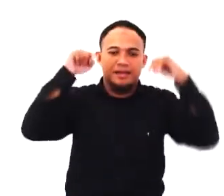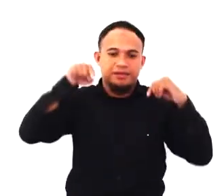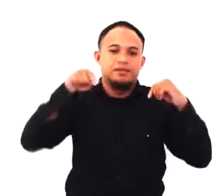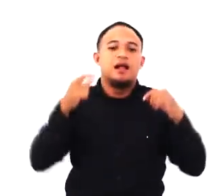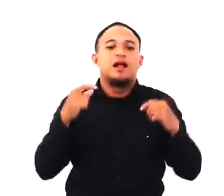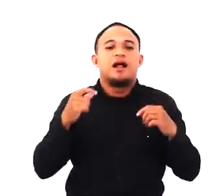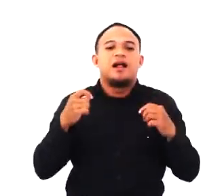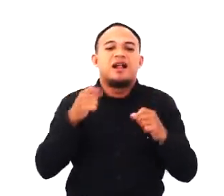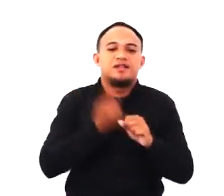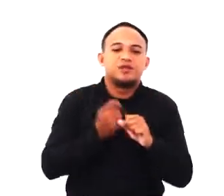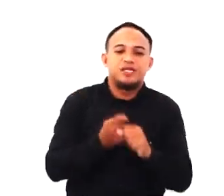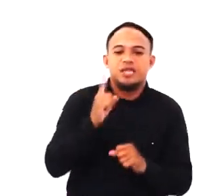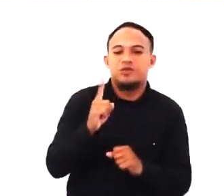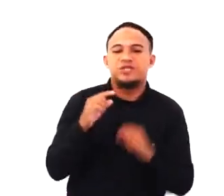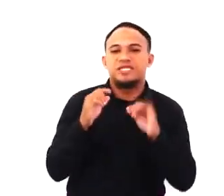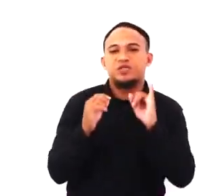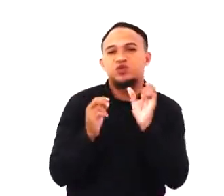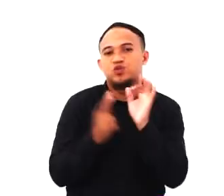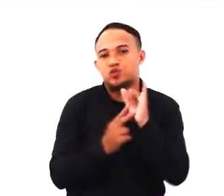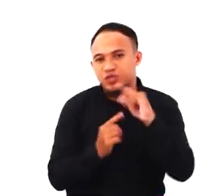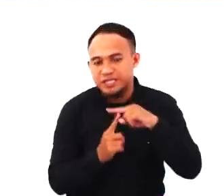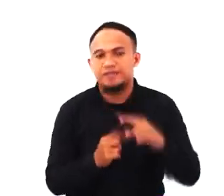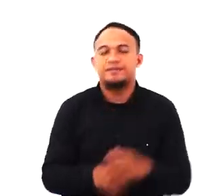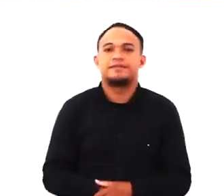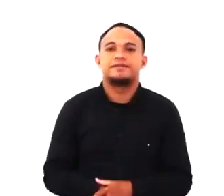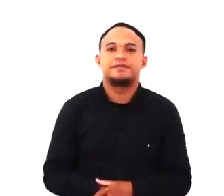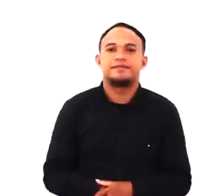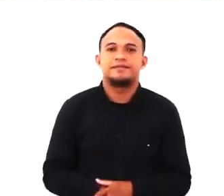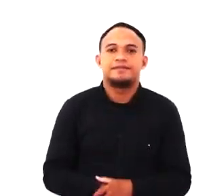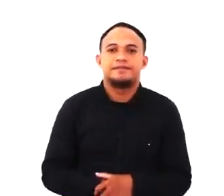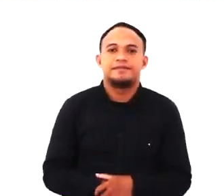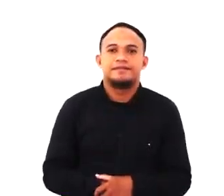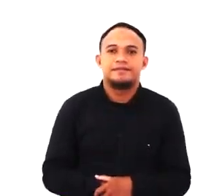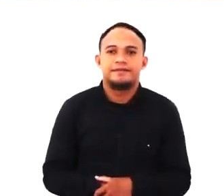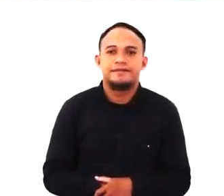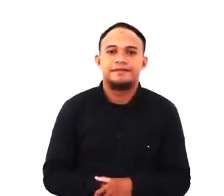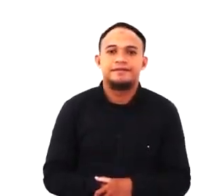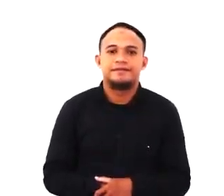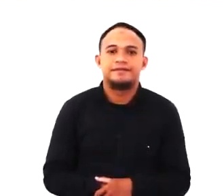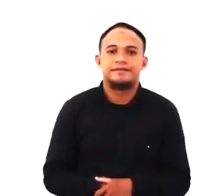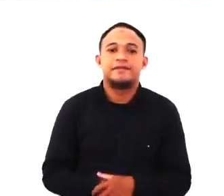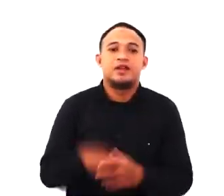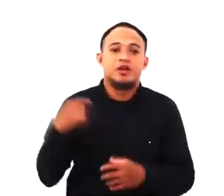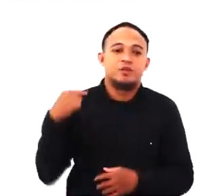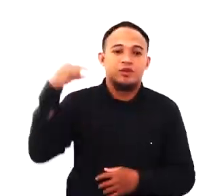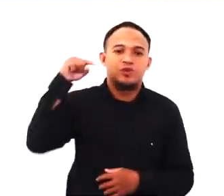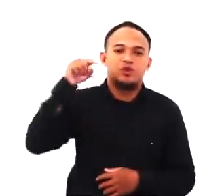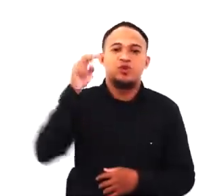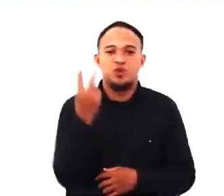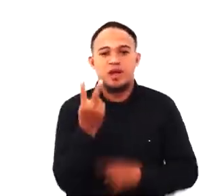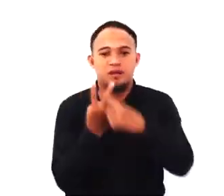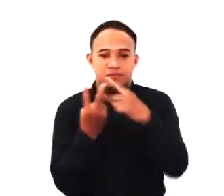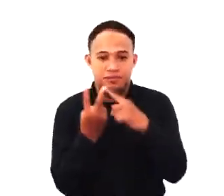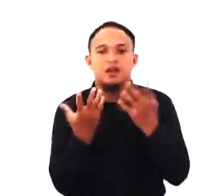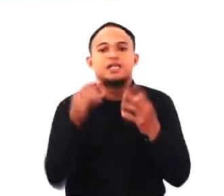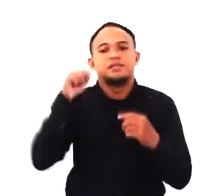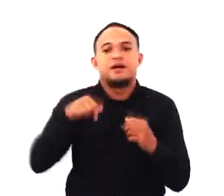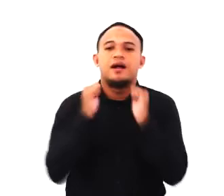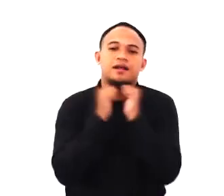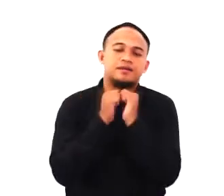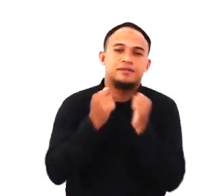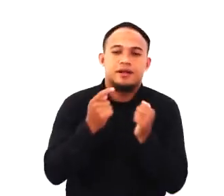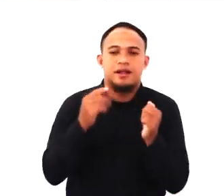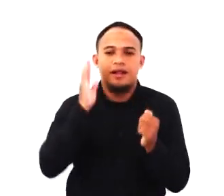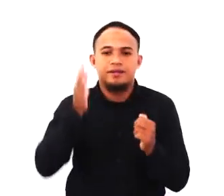paket, serta tenda pengungsian 1 unit. Gubernur dua periode ini juga